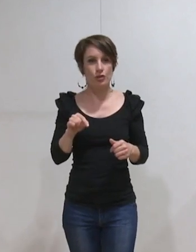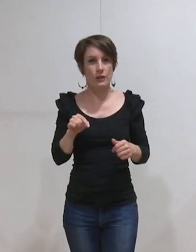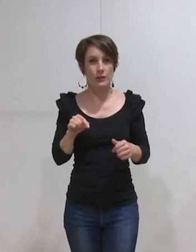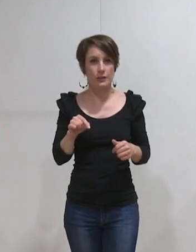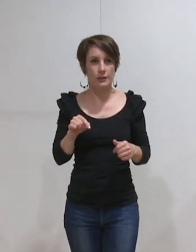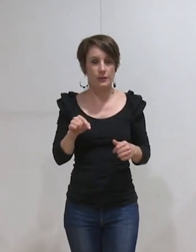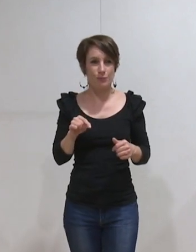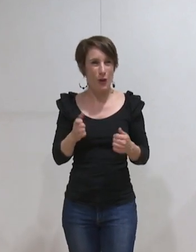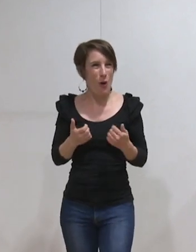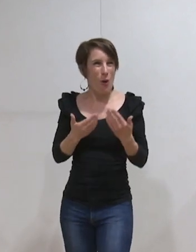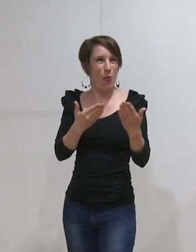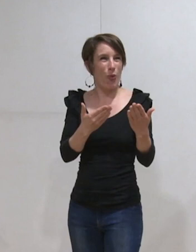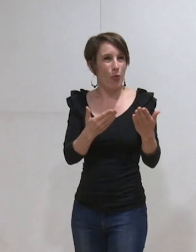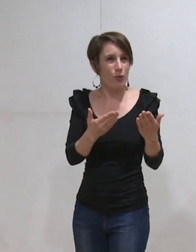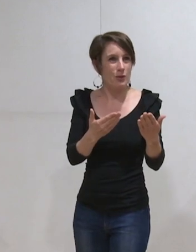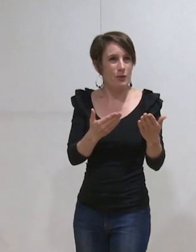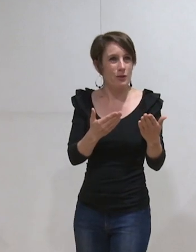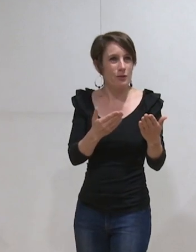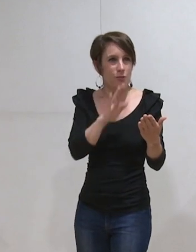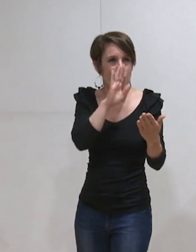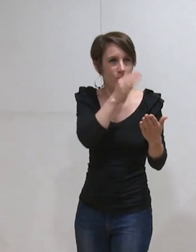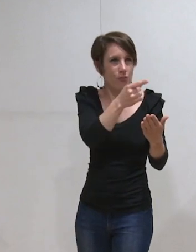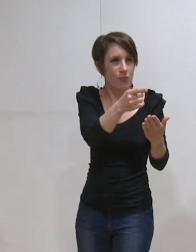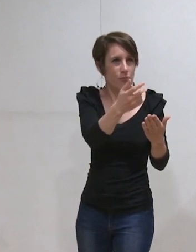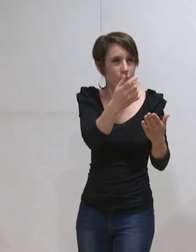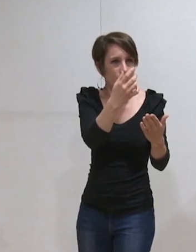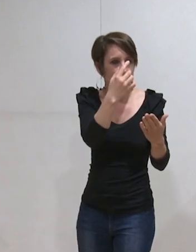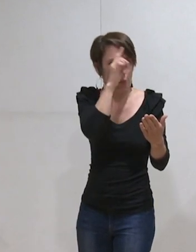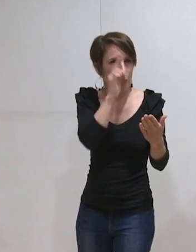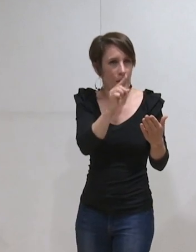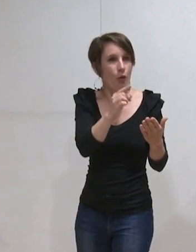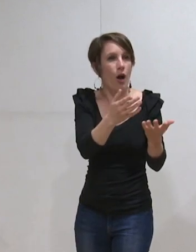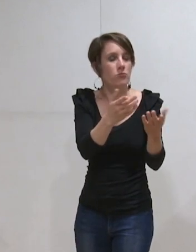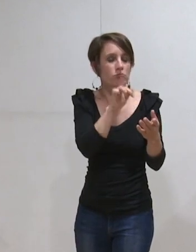propres propositions pour être avant tout à l'écoute